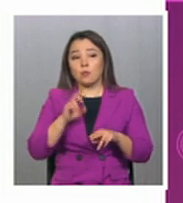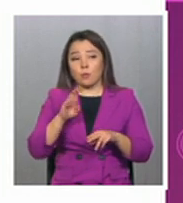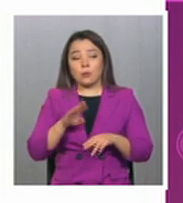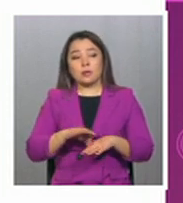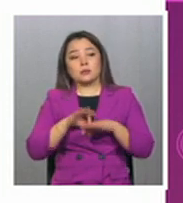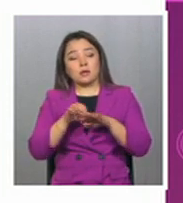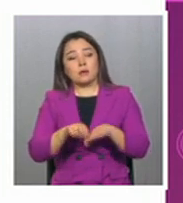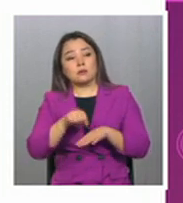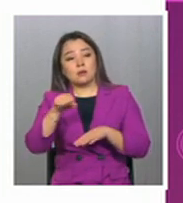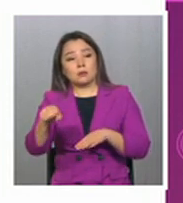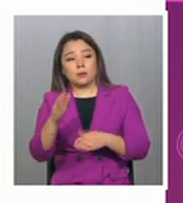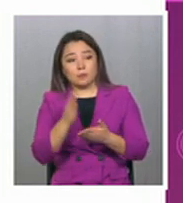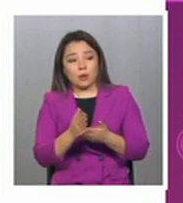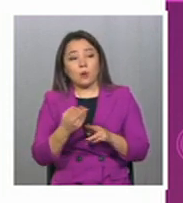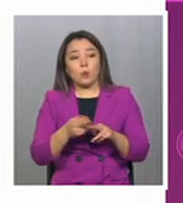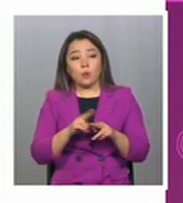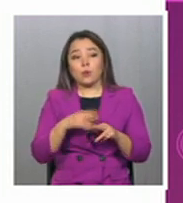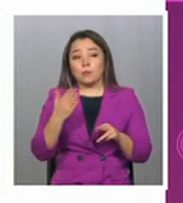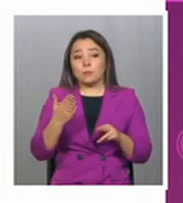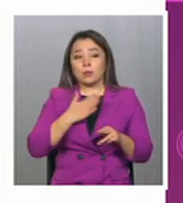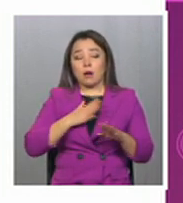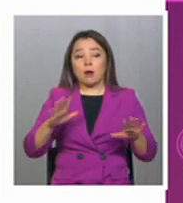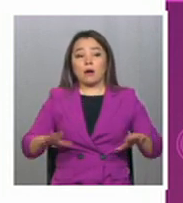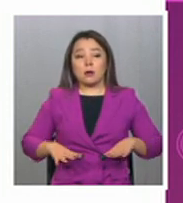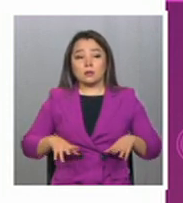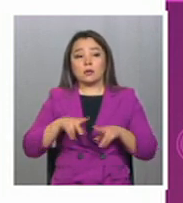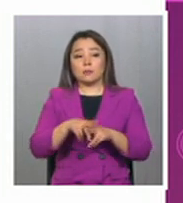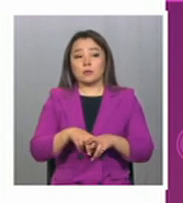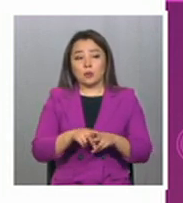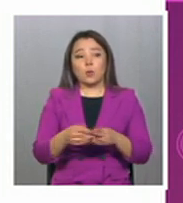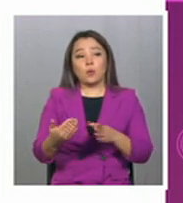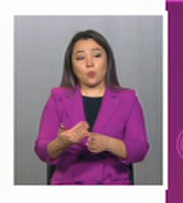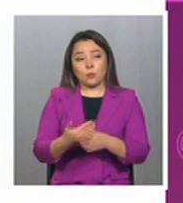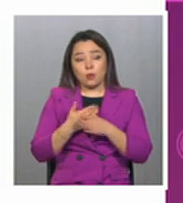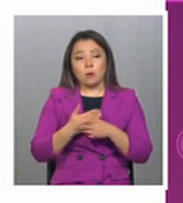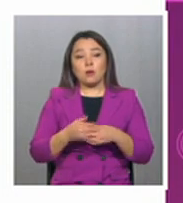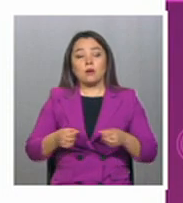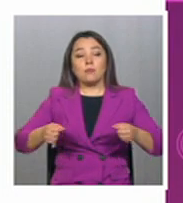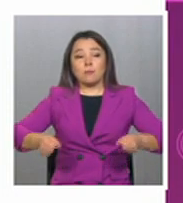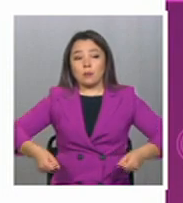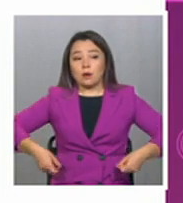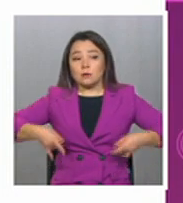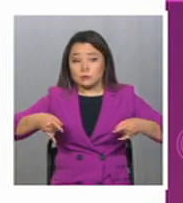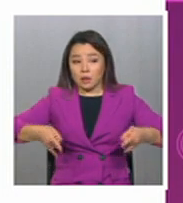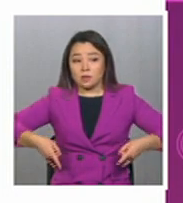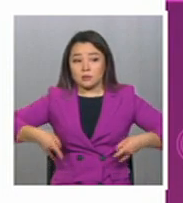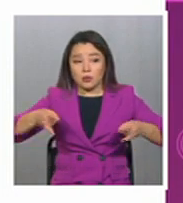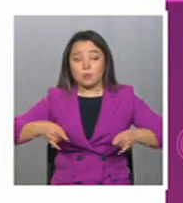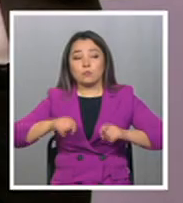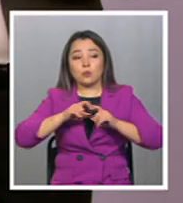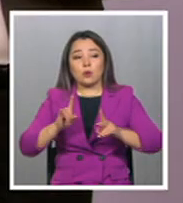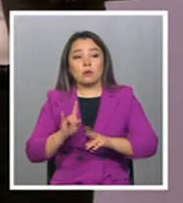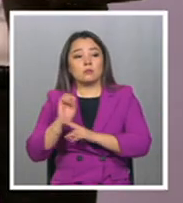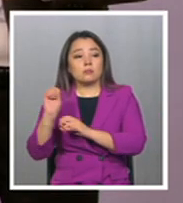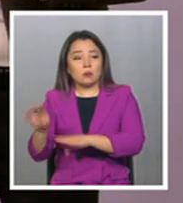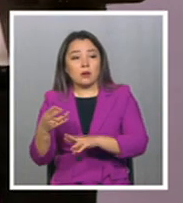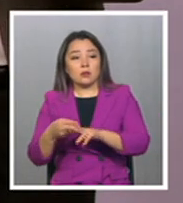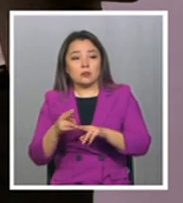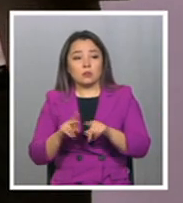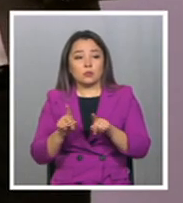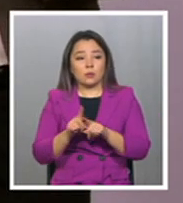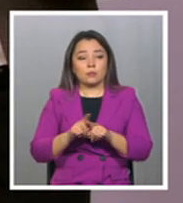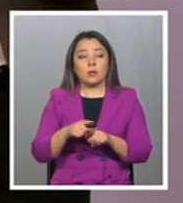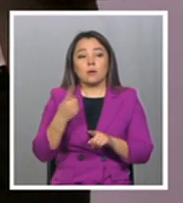апаратын. Ол менің атқа мінуіме көмектесіп, балдақтарымды мектеп қабырғасына сүйеп қоятын. Бірер